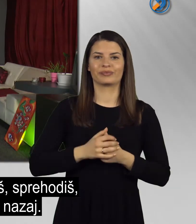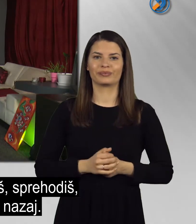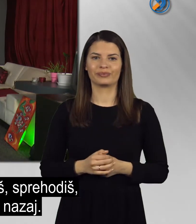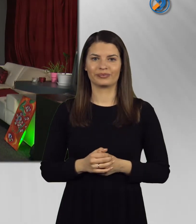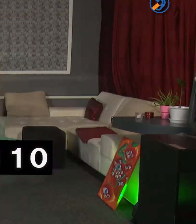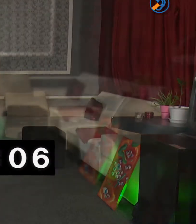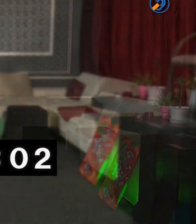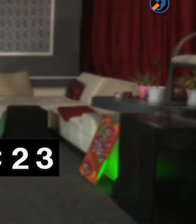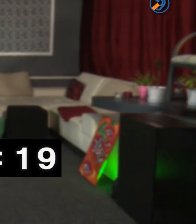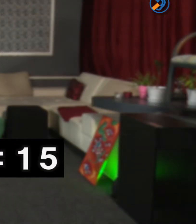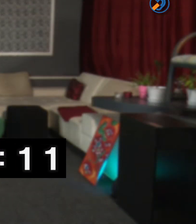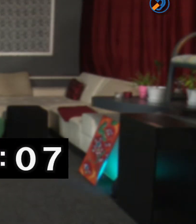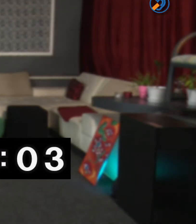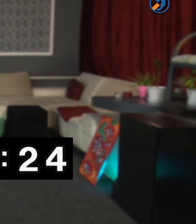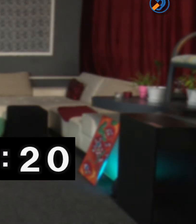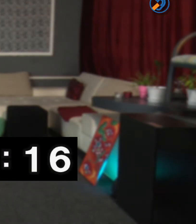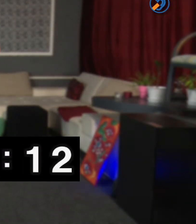nazaj.